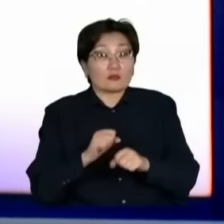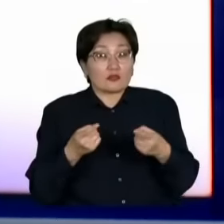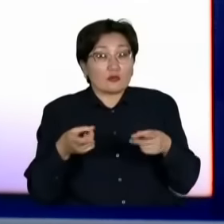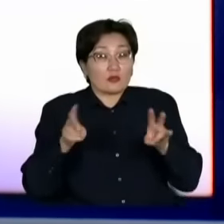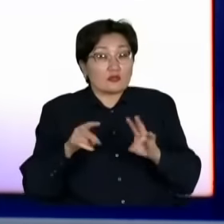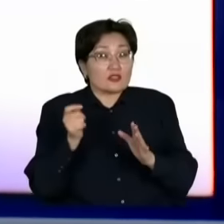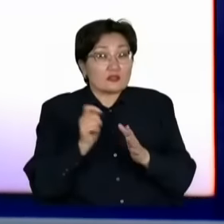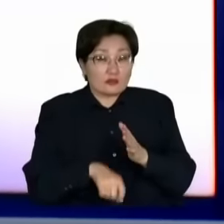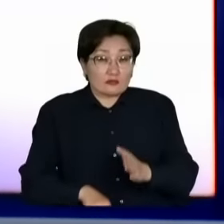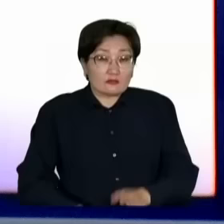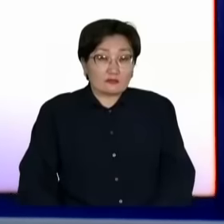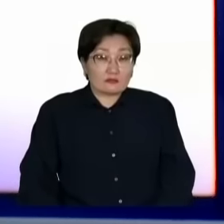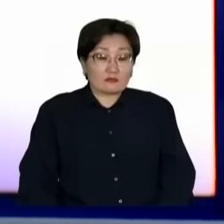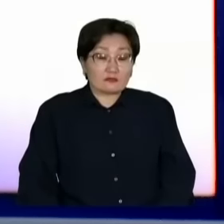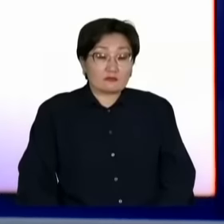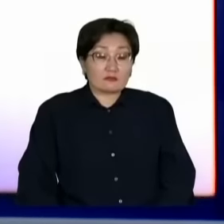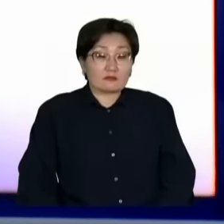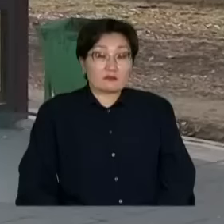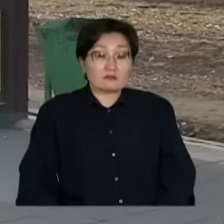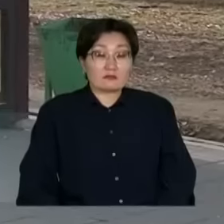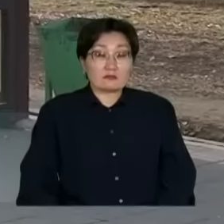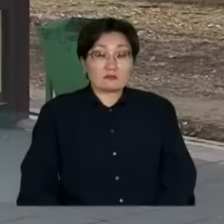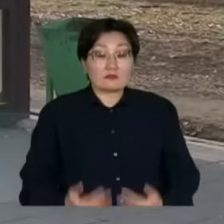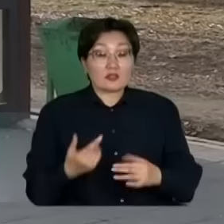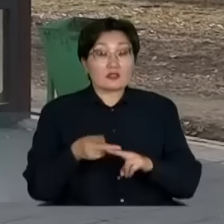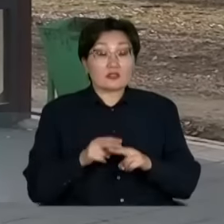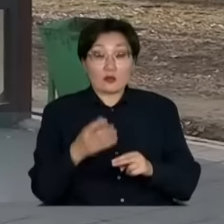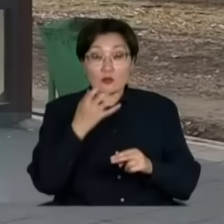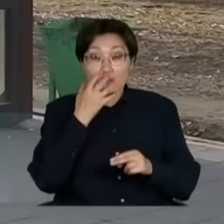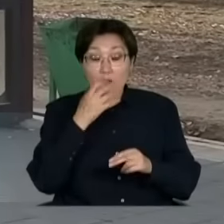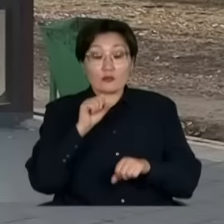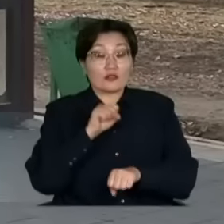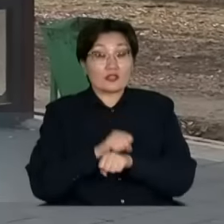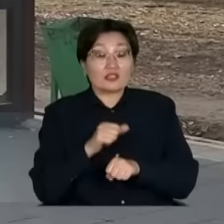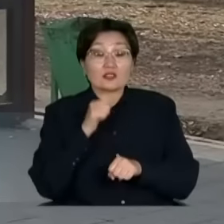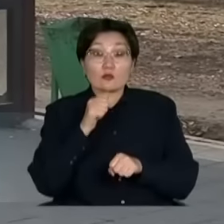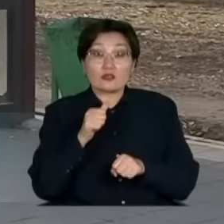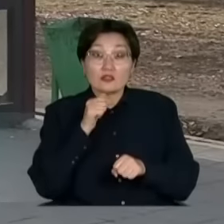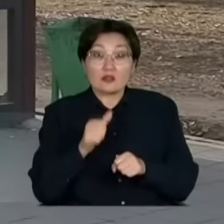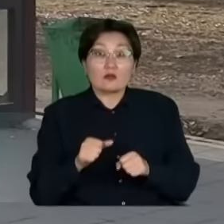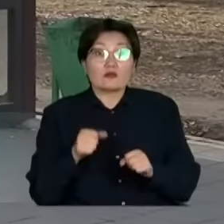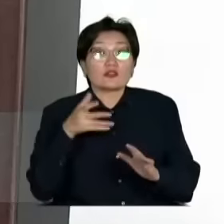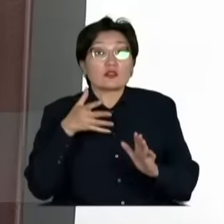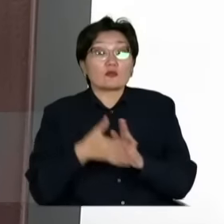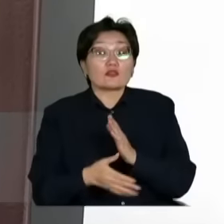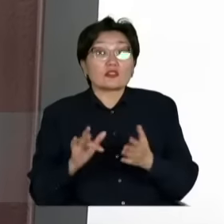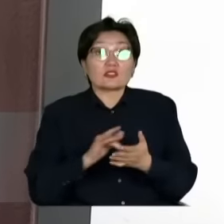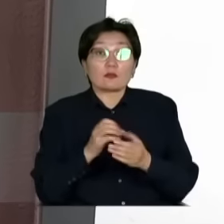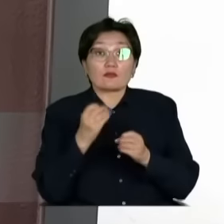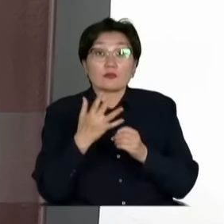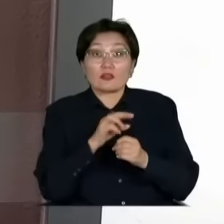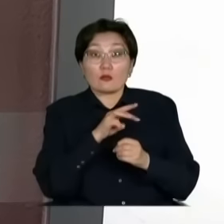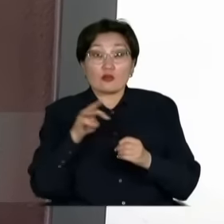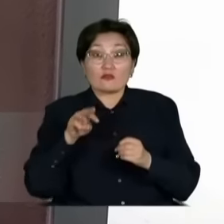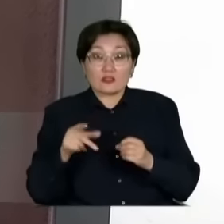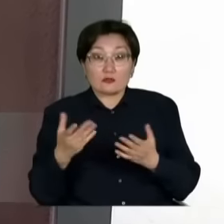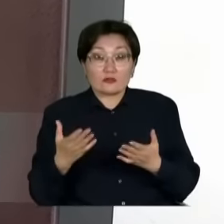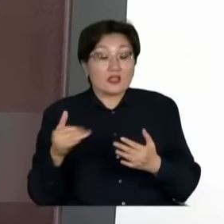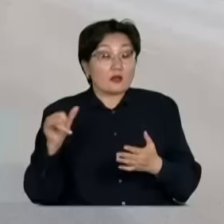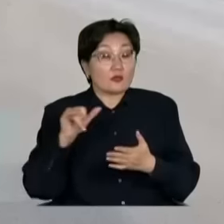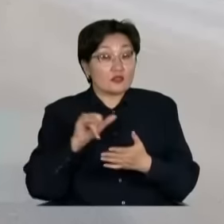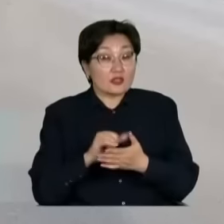Елисея томашевская это тёплая остановка в Костанае обошлась бюджету в 15 млн тенге